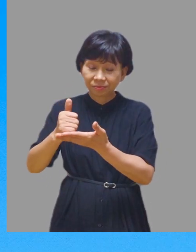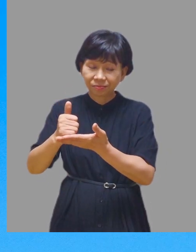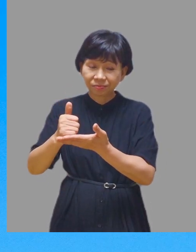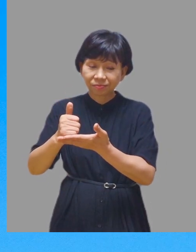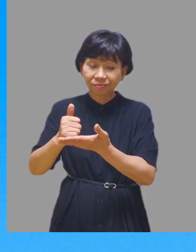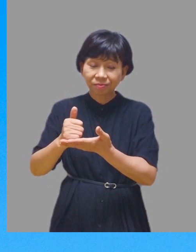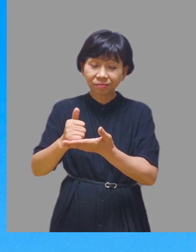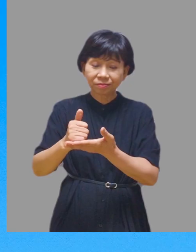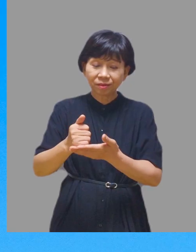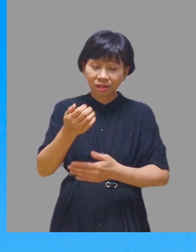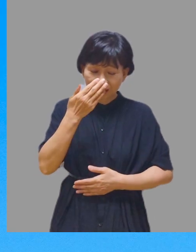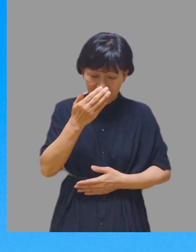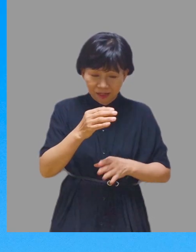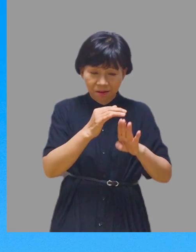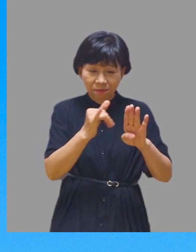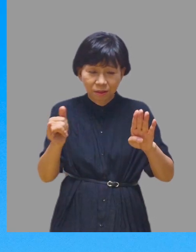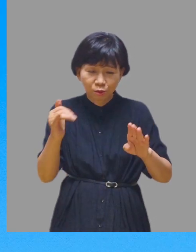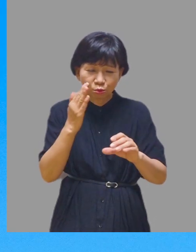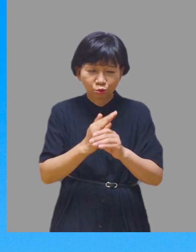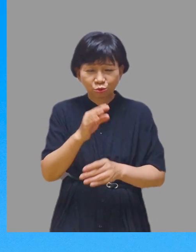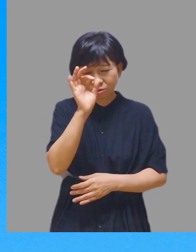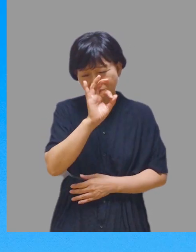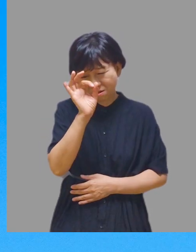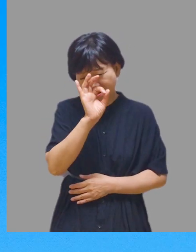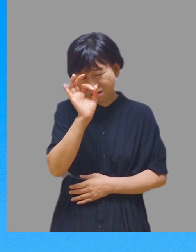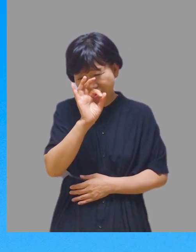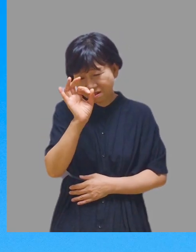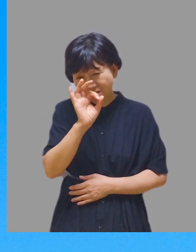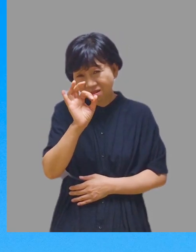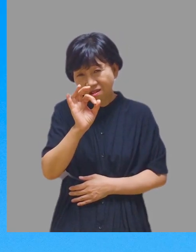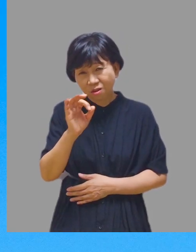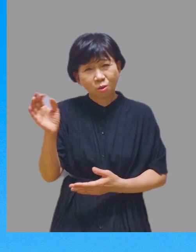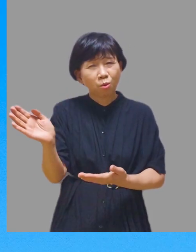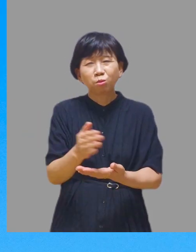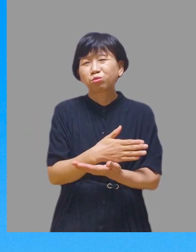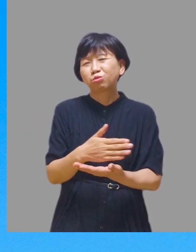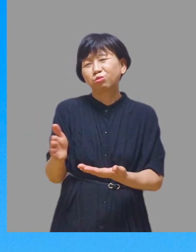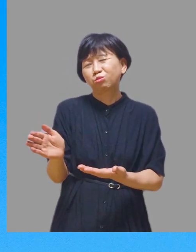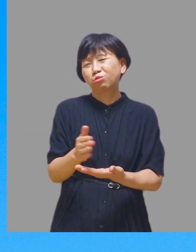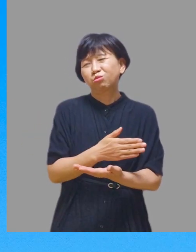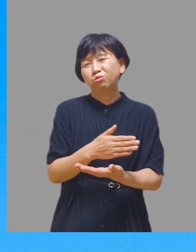군중 가운데 하나님 앞에 선 사람을 찾고 계시지만 아무도 없습니다.